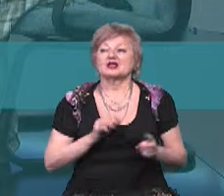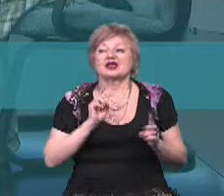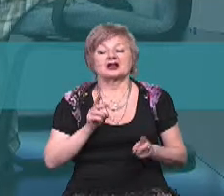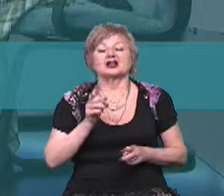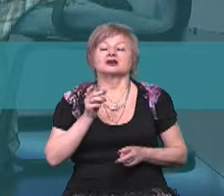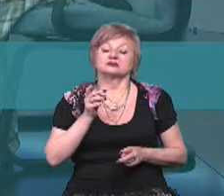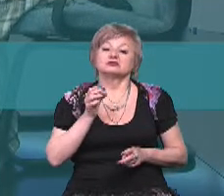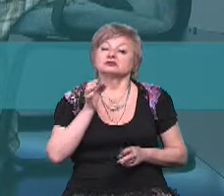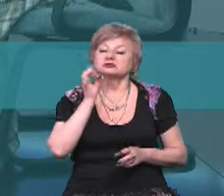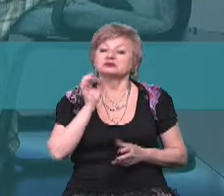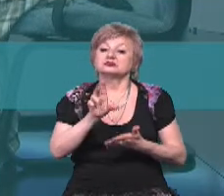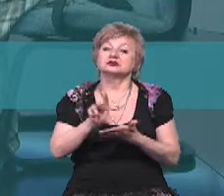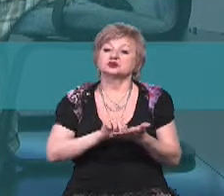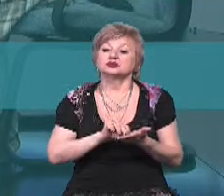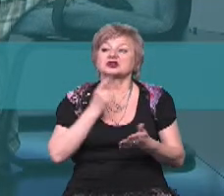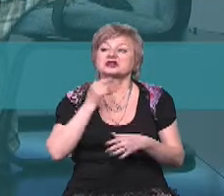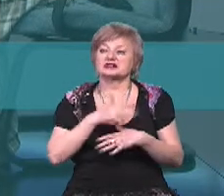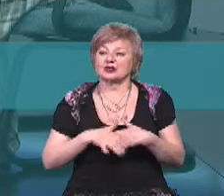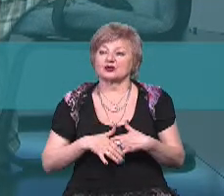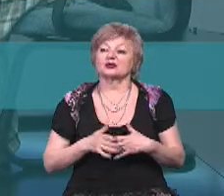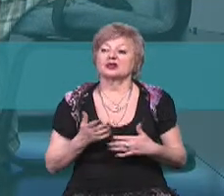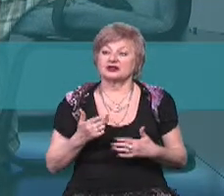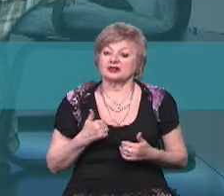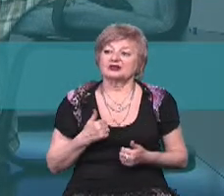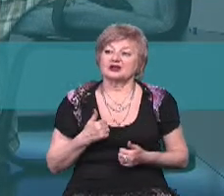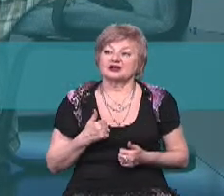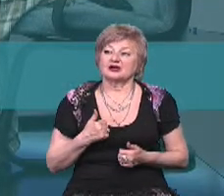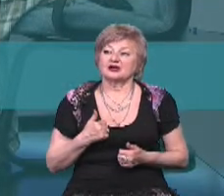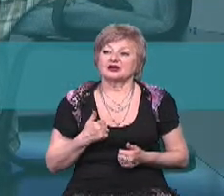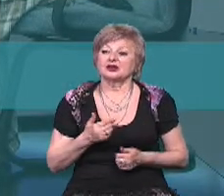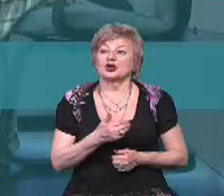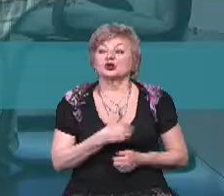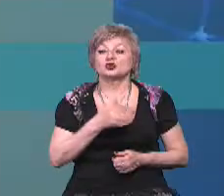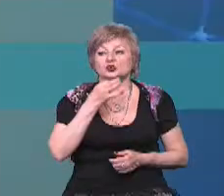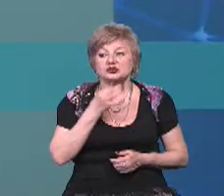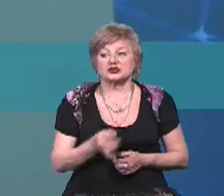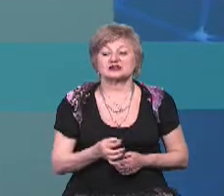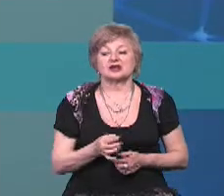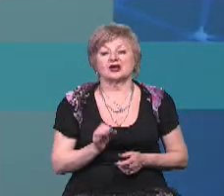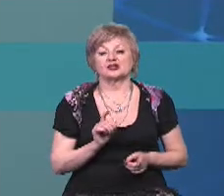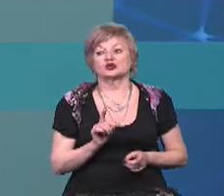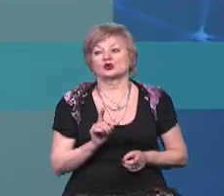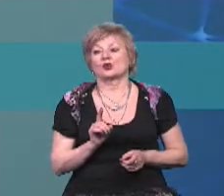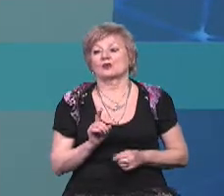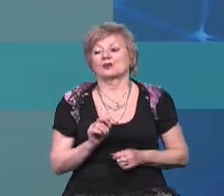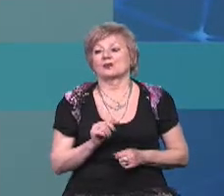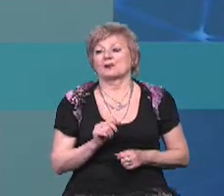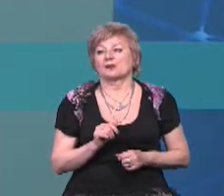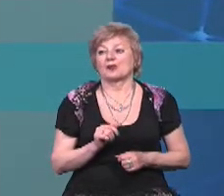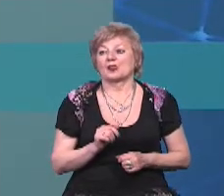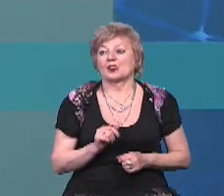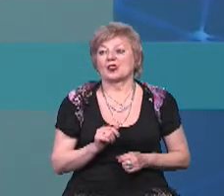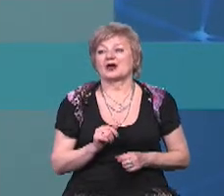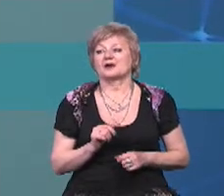досвід взагалі за кордоном? Так, да, я зробив, да, підготувався, зробив виборку. Але спочатку я хочу сказати, що я от буваю